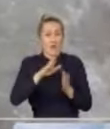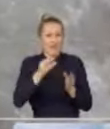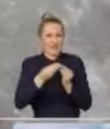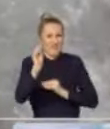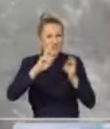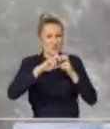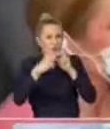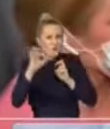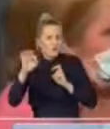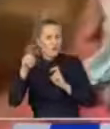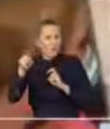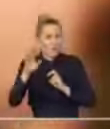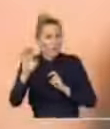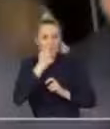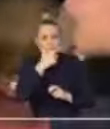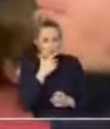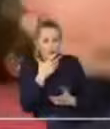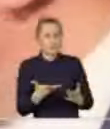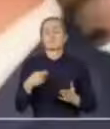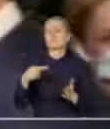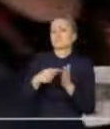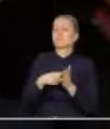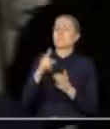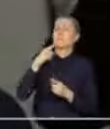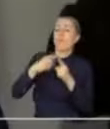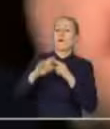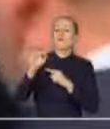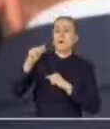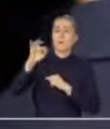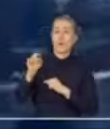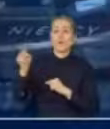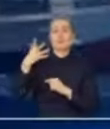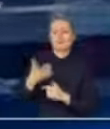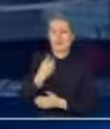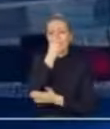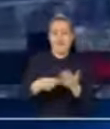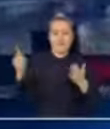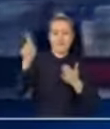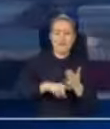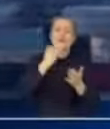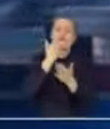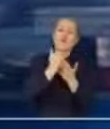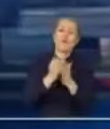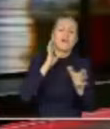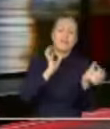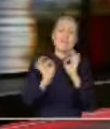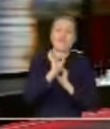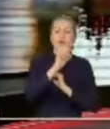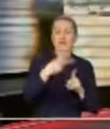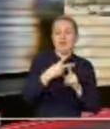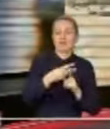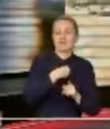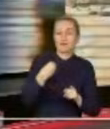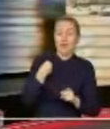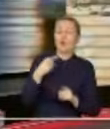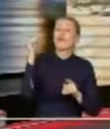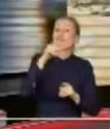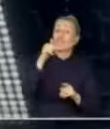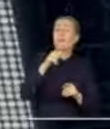Rafała Trzaskowskiego. Politycy Platformy Obywatelskiej chcą zlikwidować programy informacyjne Telewizji Polskiej, w których